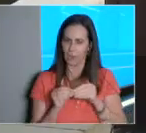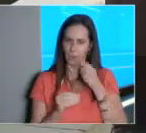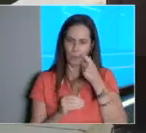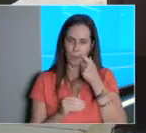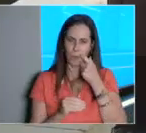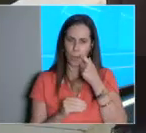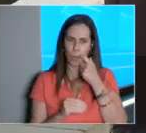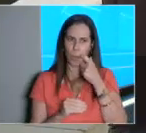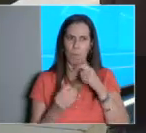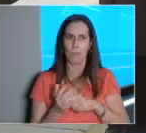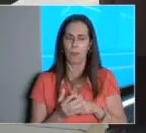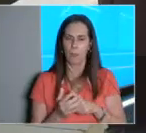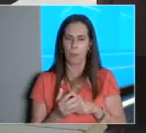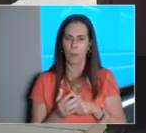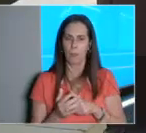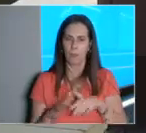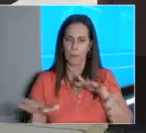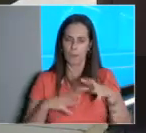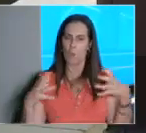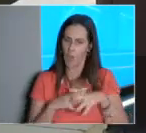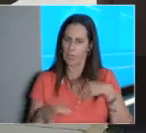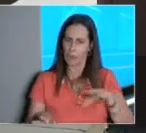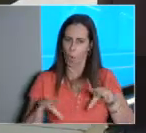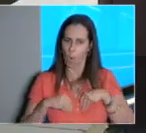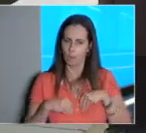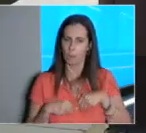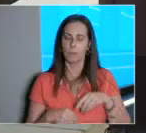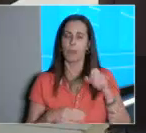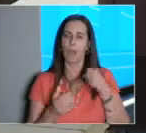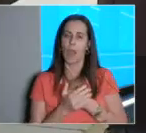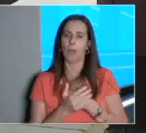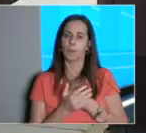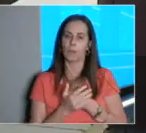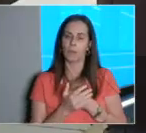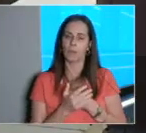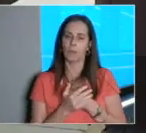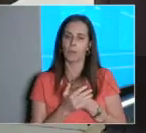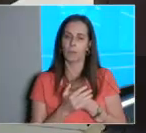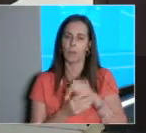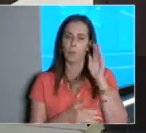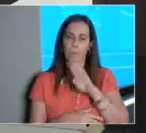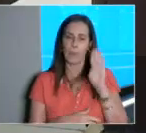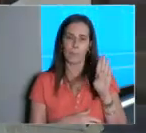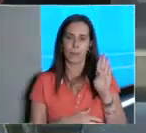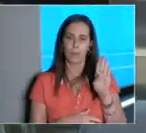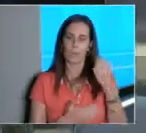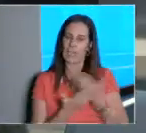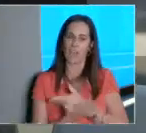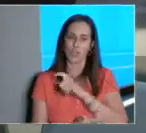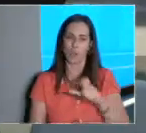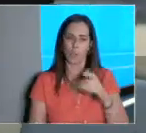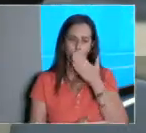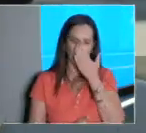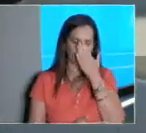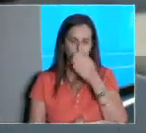כן. במקרה של... ממשלת אחדות, עד לרגע שנתניהו כתב אישום